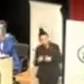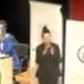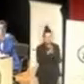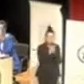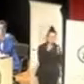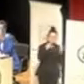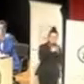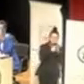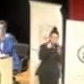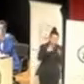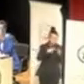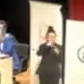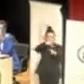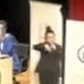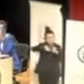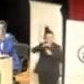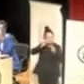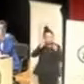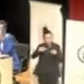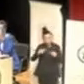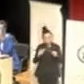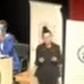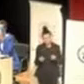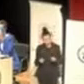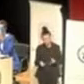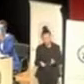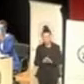tüm kitapların listesine de ulaşılabilmektedir.